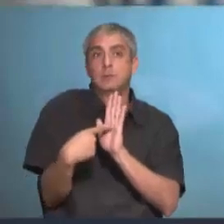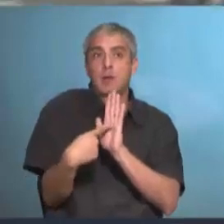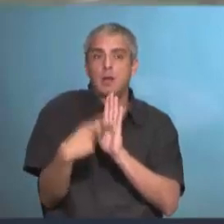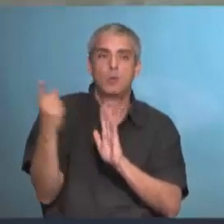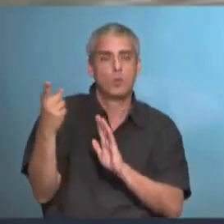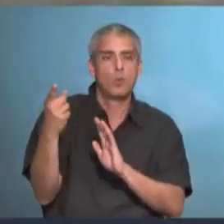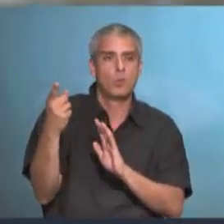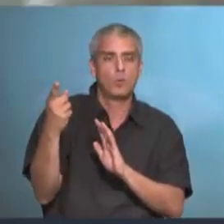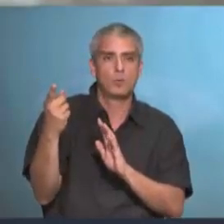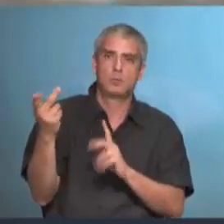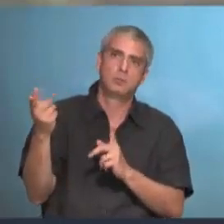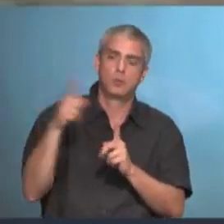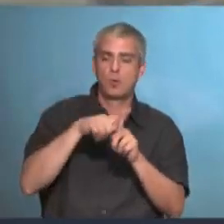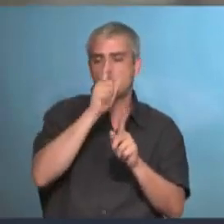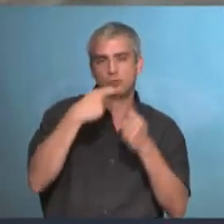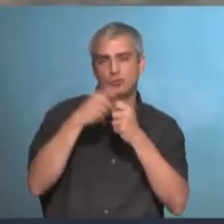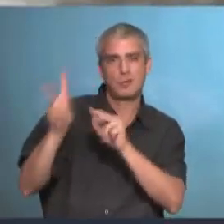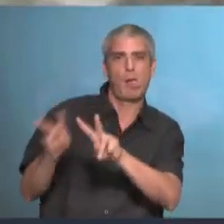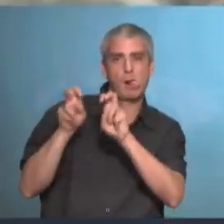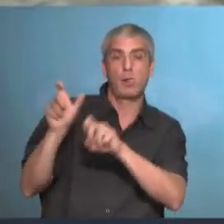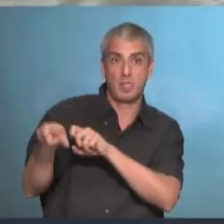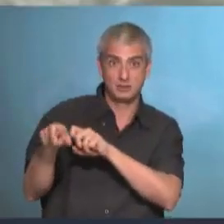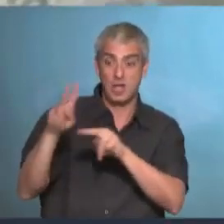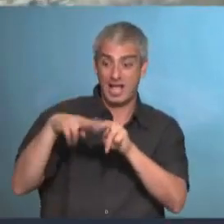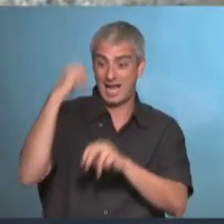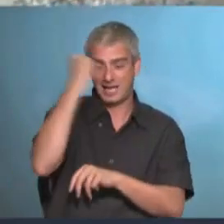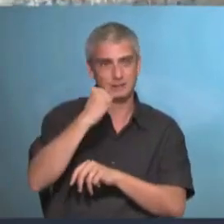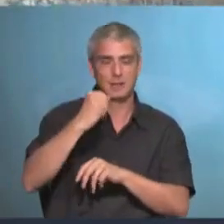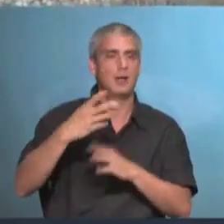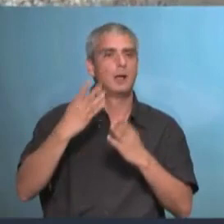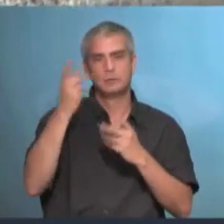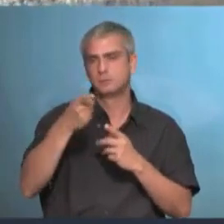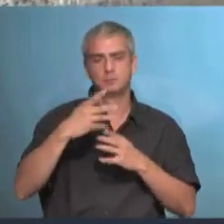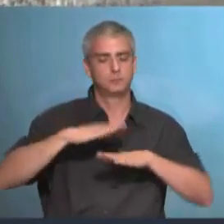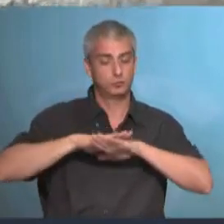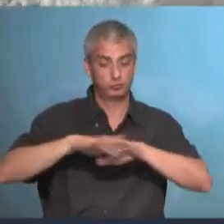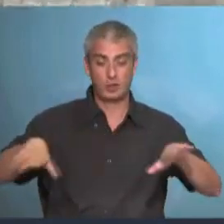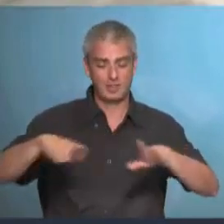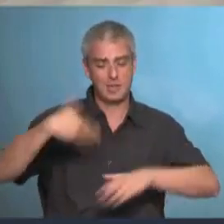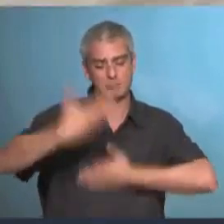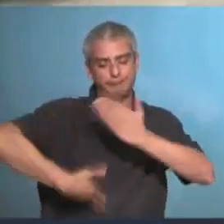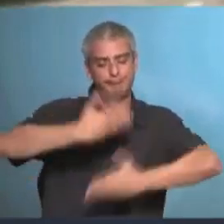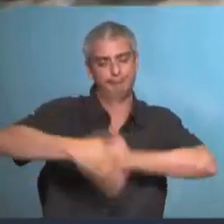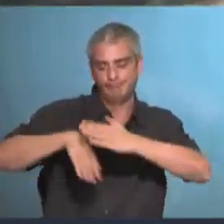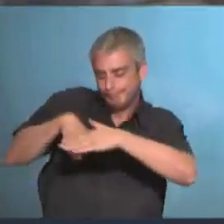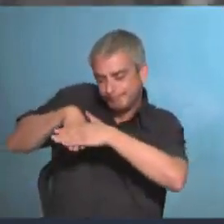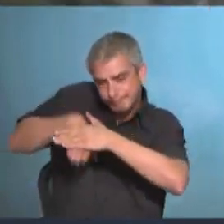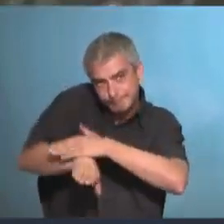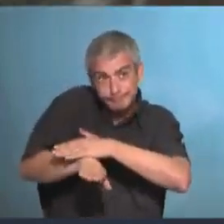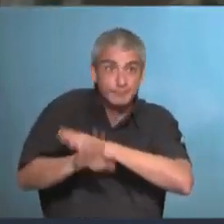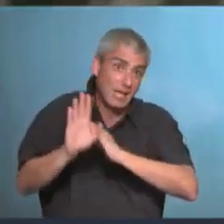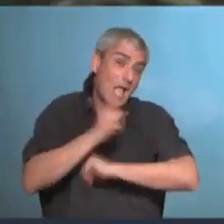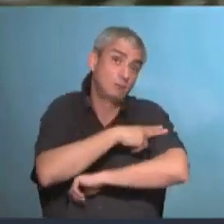שהוא נוצל על ידי השותף. אחרי הרצח גלגל החשוד את גופתו של שותפו בשטיח והחביא אותה, על פי